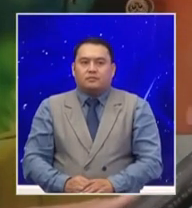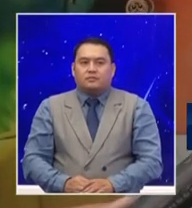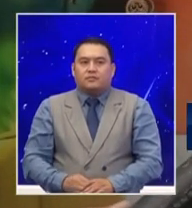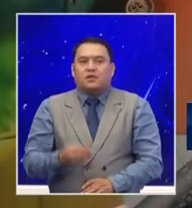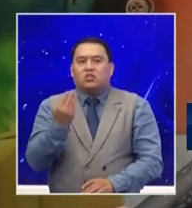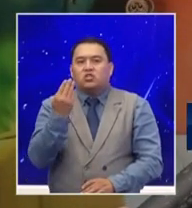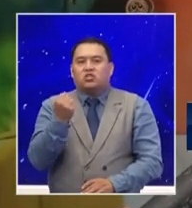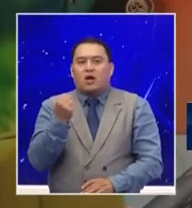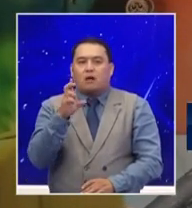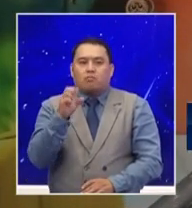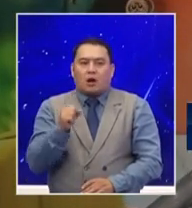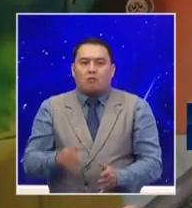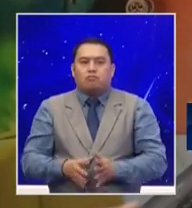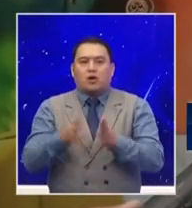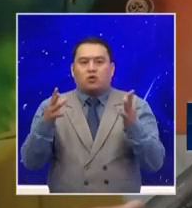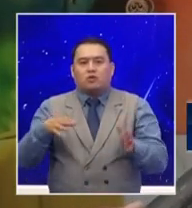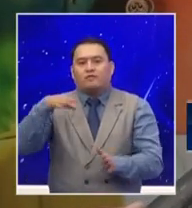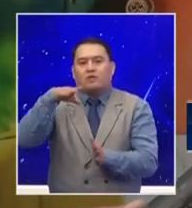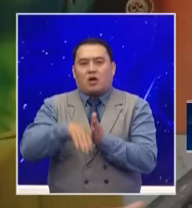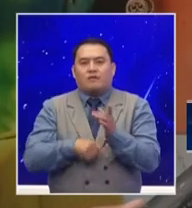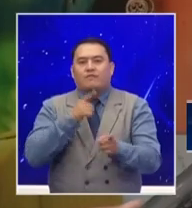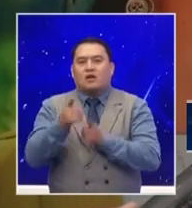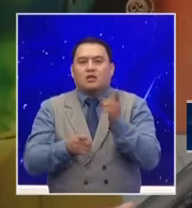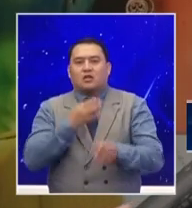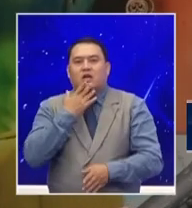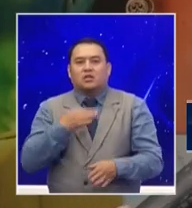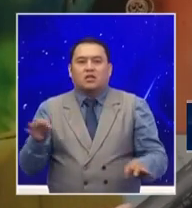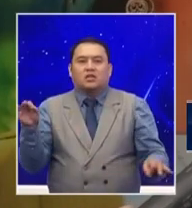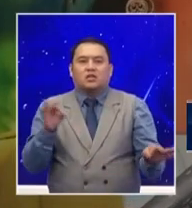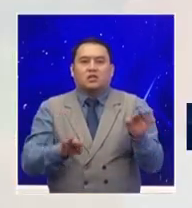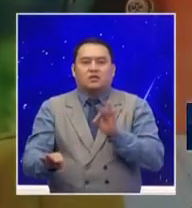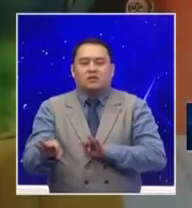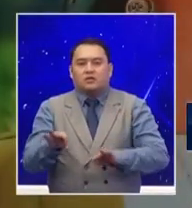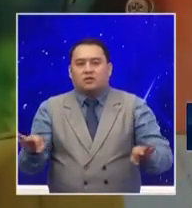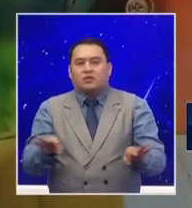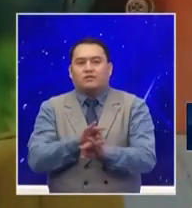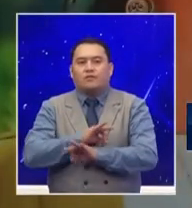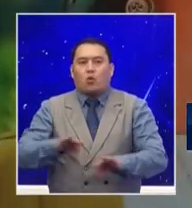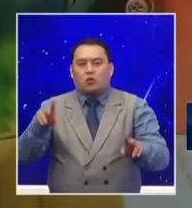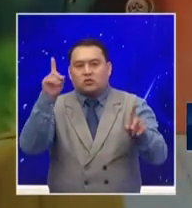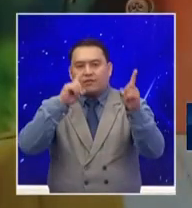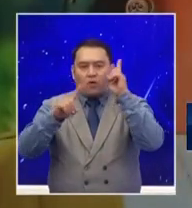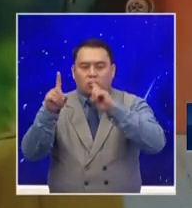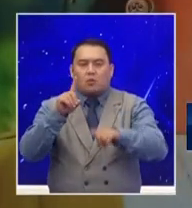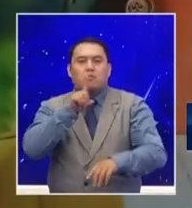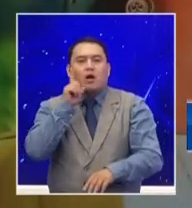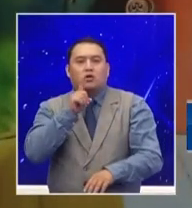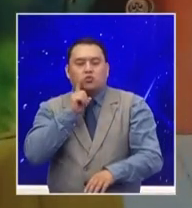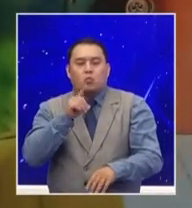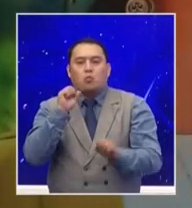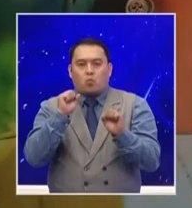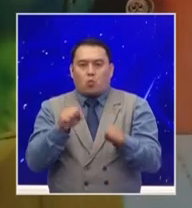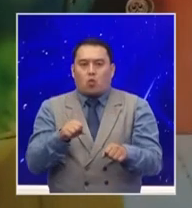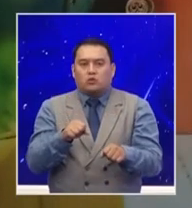Шаба – одна из тех, кто вносит большой вклад в возрождение национального песенного творчества казахов. Я думаю, что эту талантливую певицу можно